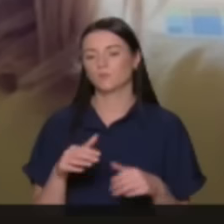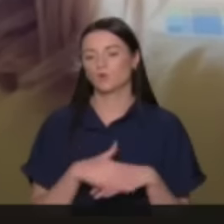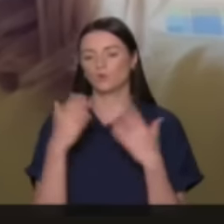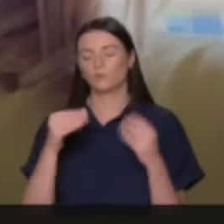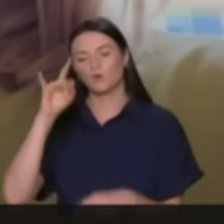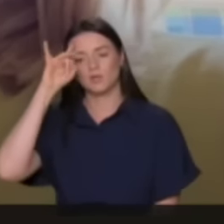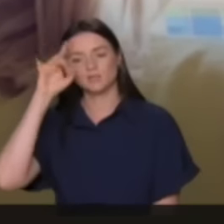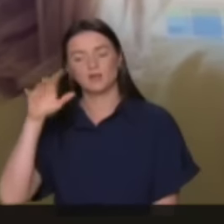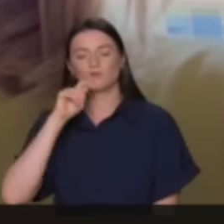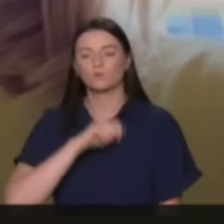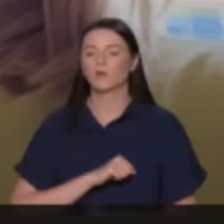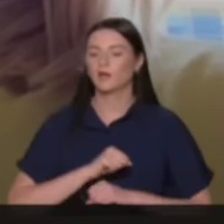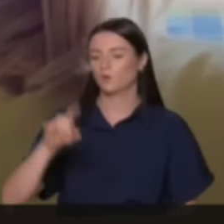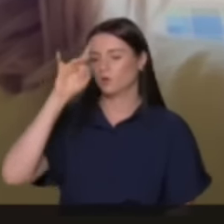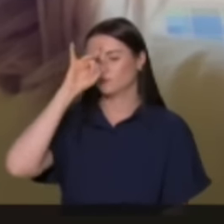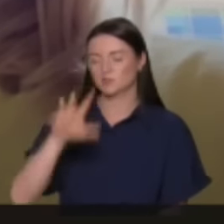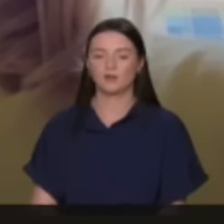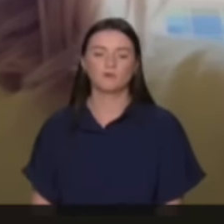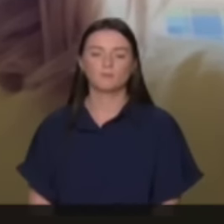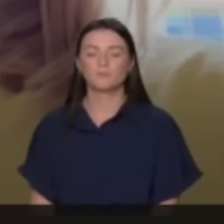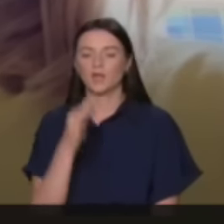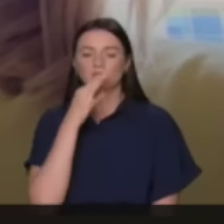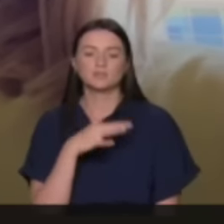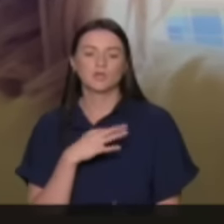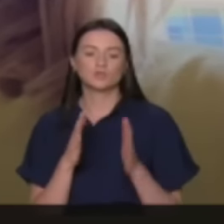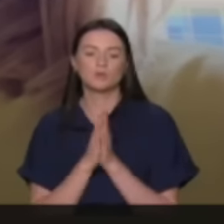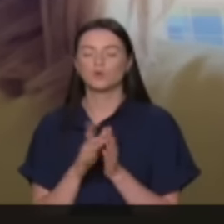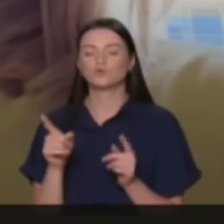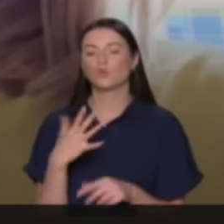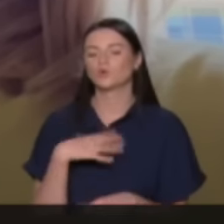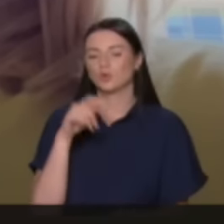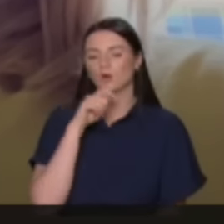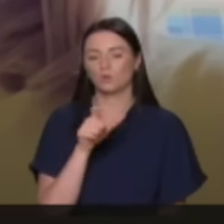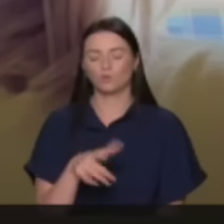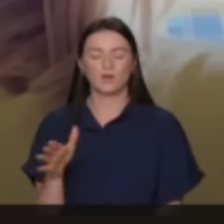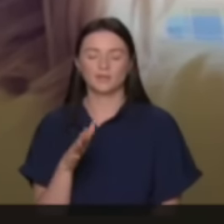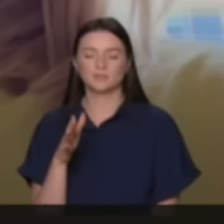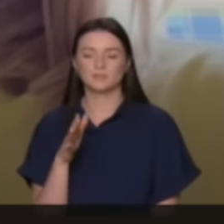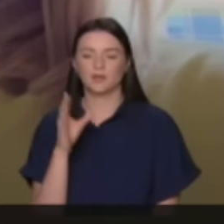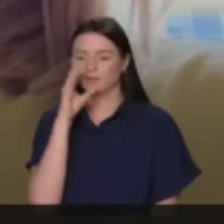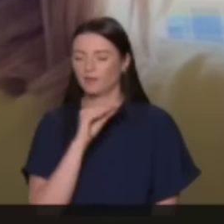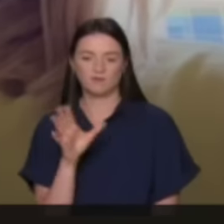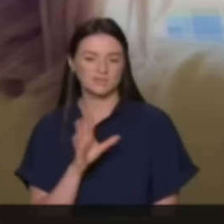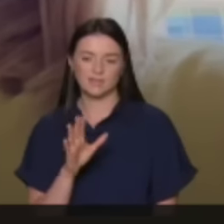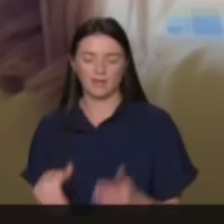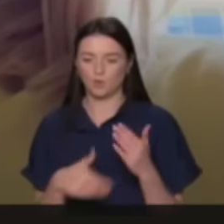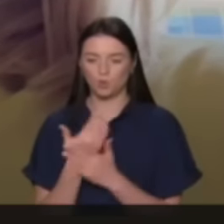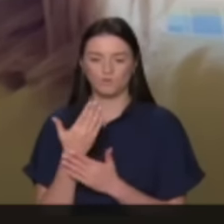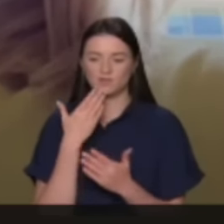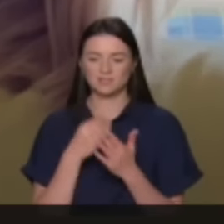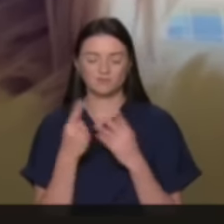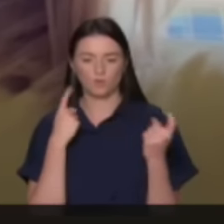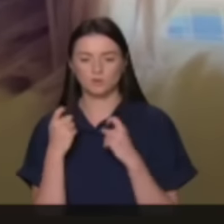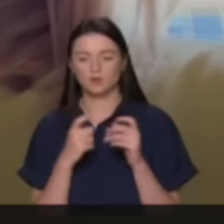Україні! Героям слава! Катерина, скажіть, будь ласка, ну от що чекає українців, які не встигли оновити свої дані, починаючи з